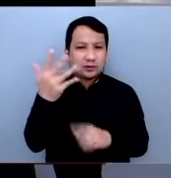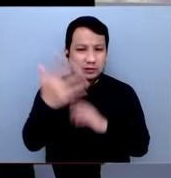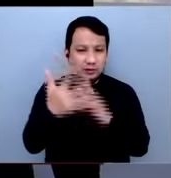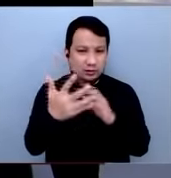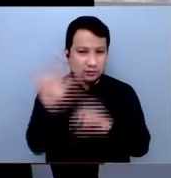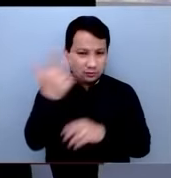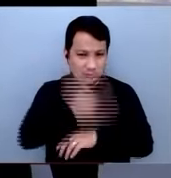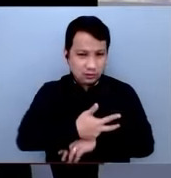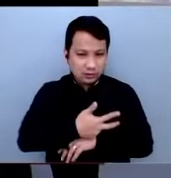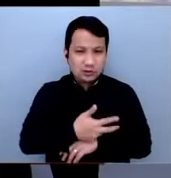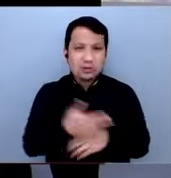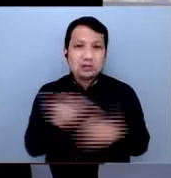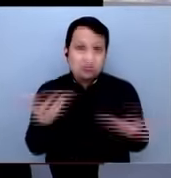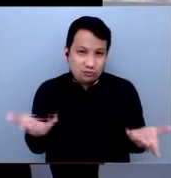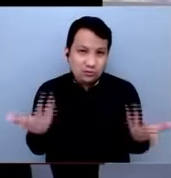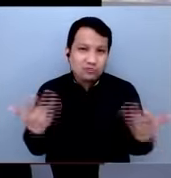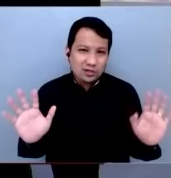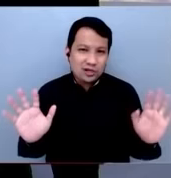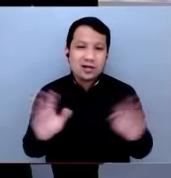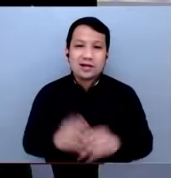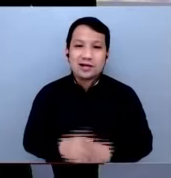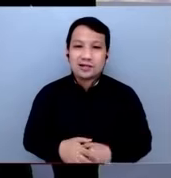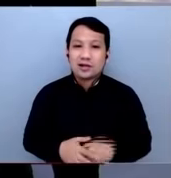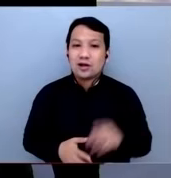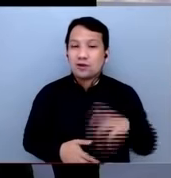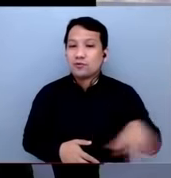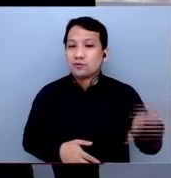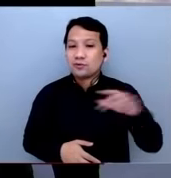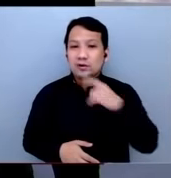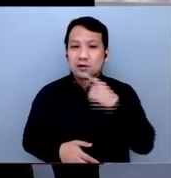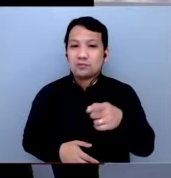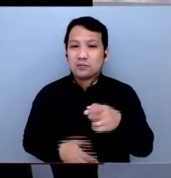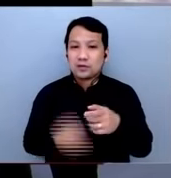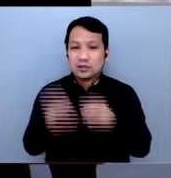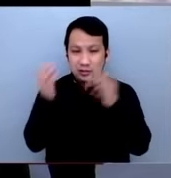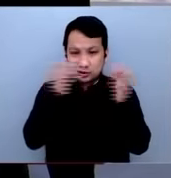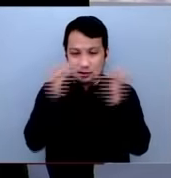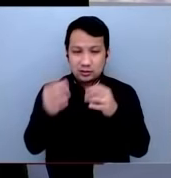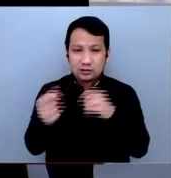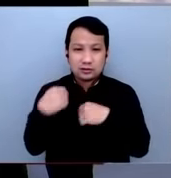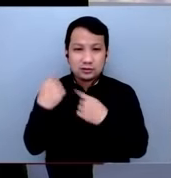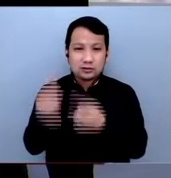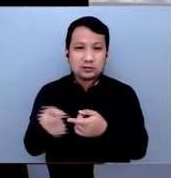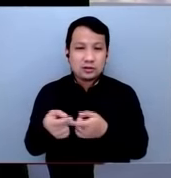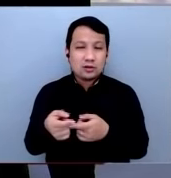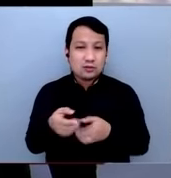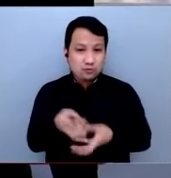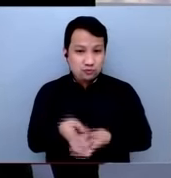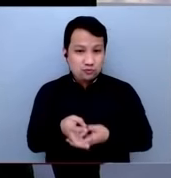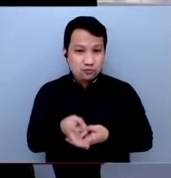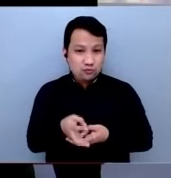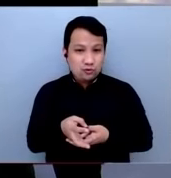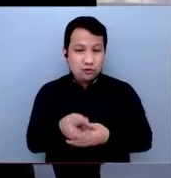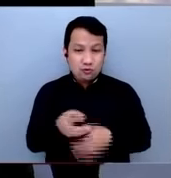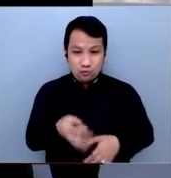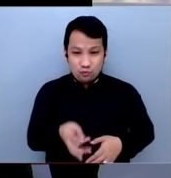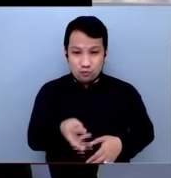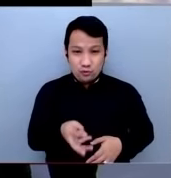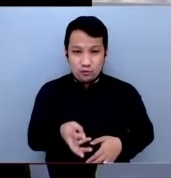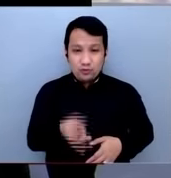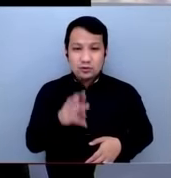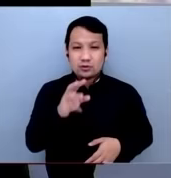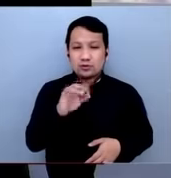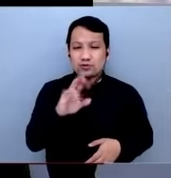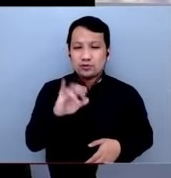2 hanggang 5 araw. Yun na po yun. Halos lahat kasi na ginagawang drug test ay gamit ang tinatawag na urine sampling. At ayon po